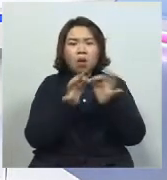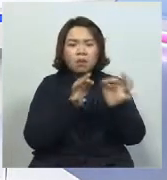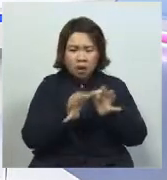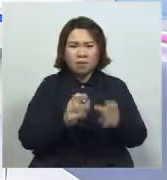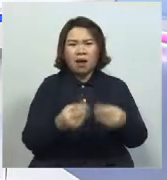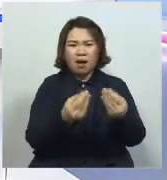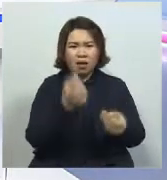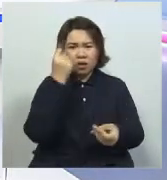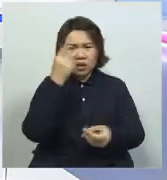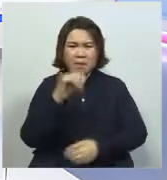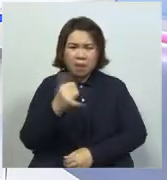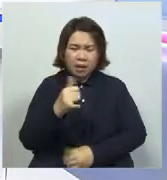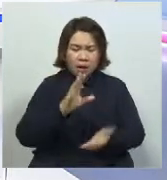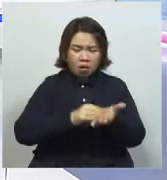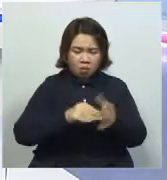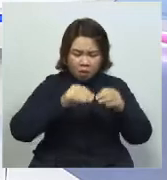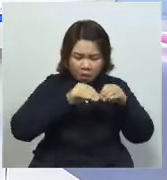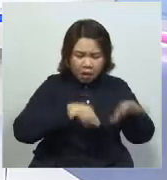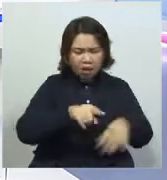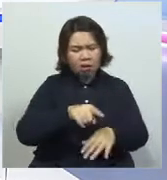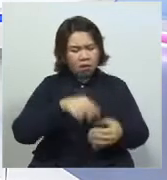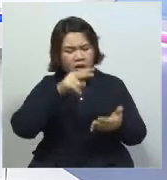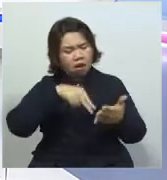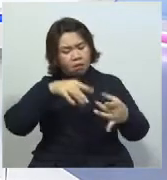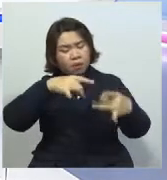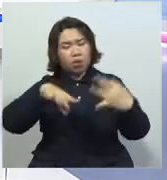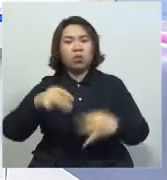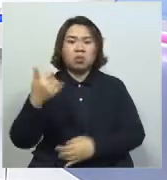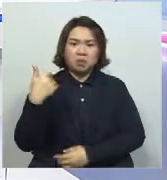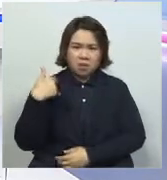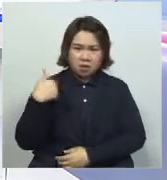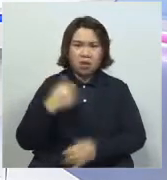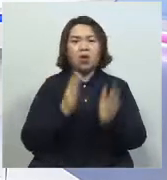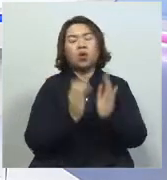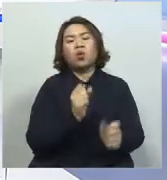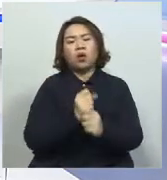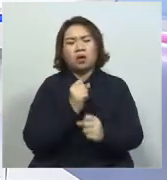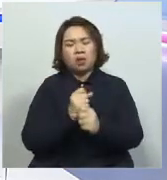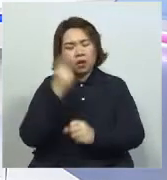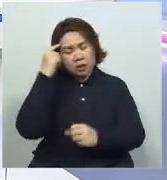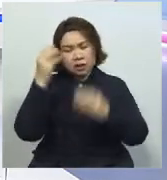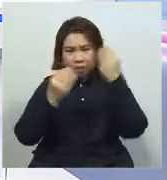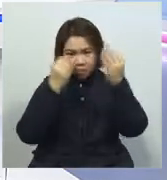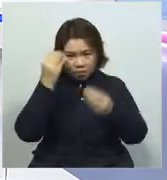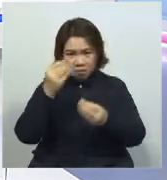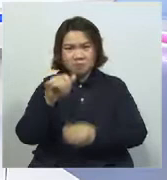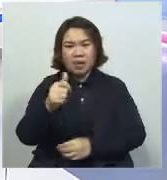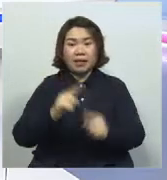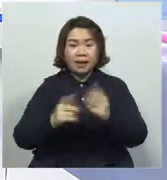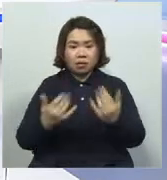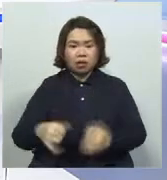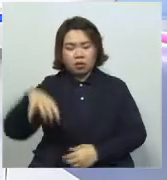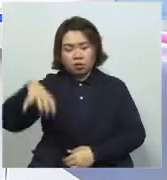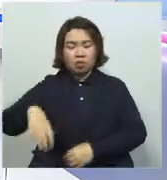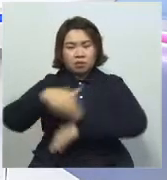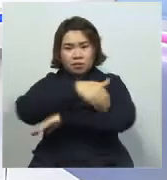จกับเขานิดนึงบางทีข้อมูลต่างๆที่มันออกมาแล้วคาดเคลื่อนเนี่ยบางทีอาจจะเข้าใจไม่ตรงกันเจ้าหน้าที่ที่เขาทำงานเองก็อาจจะยังสับสนอยู่แต่ทางกรมบัญชีกลางก็บอกแล้